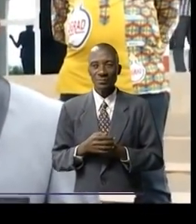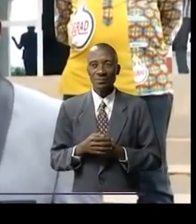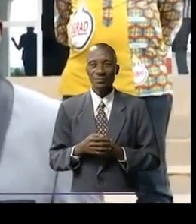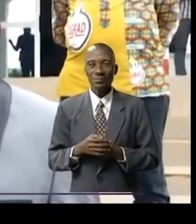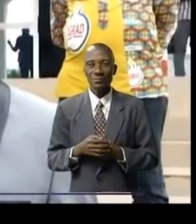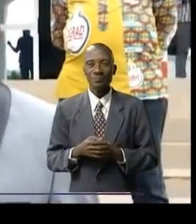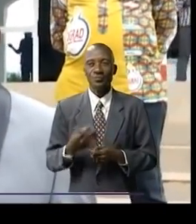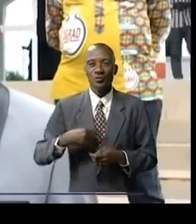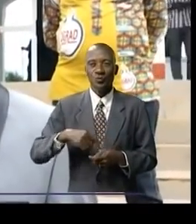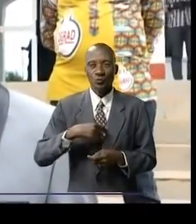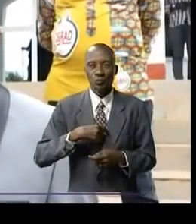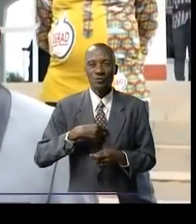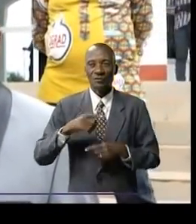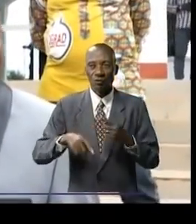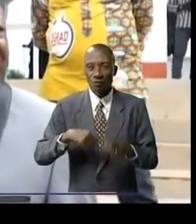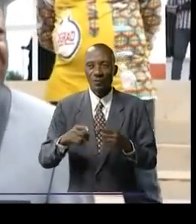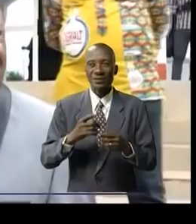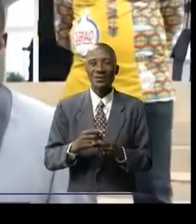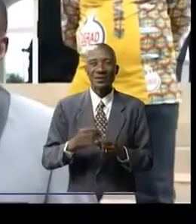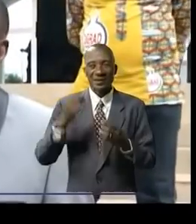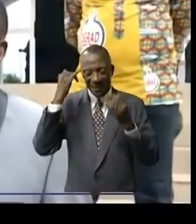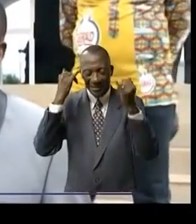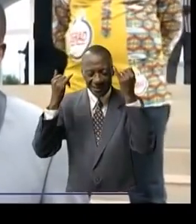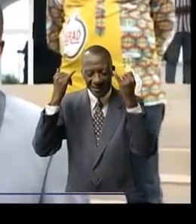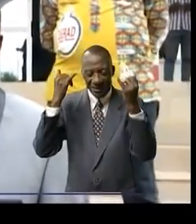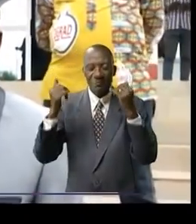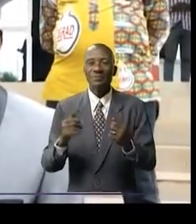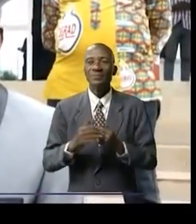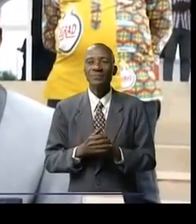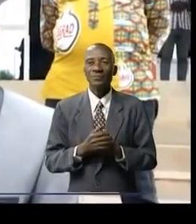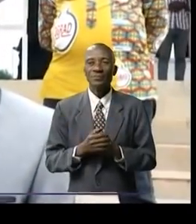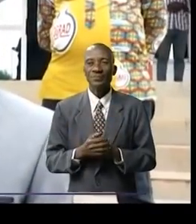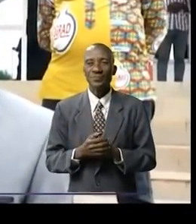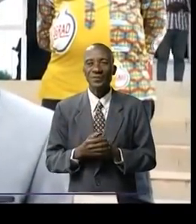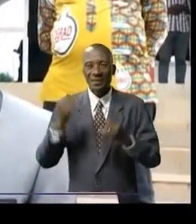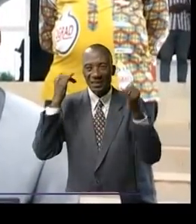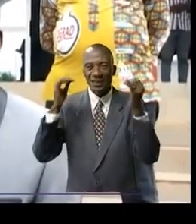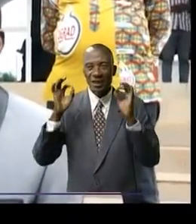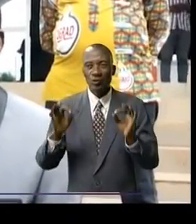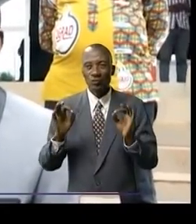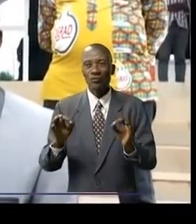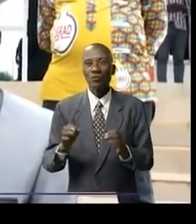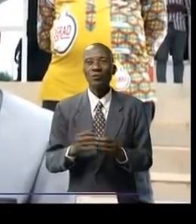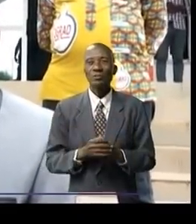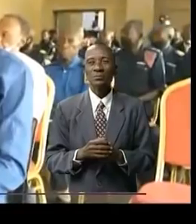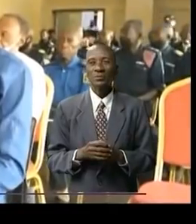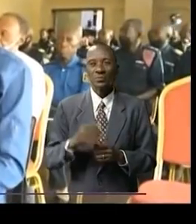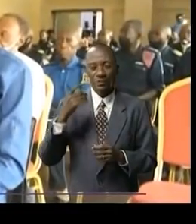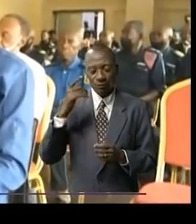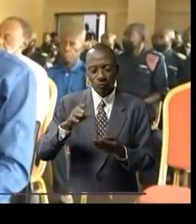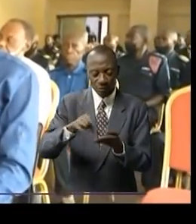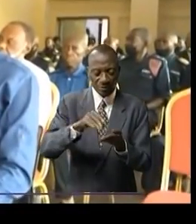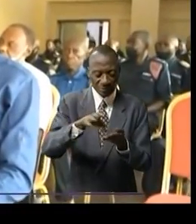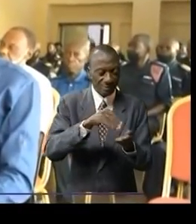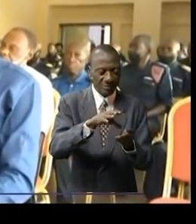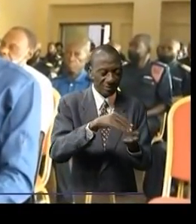les secteurs de la province. Et ces recettes permettront au gouvernement de poser des actions de développement du pays. Ce qui reste